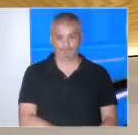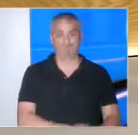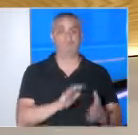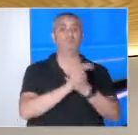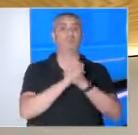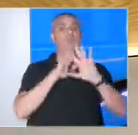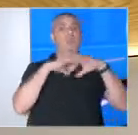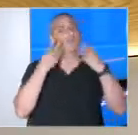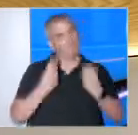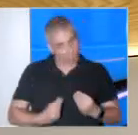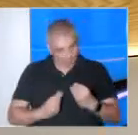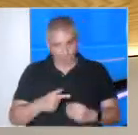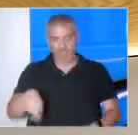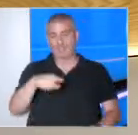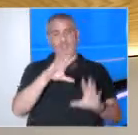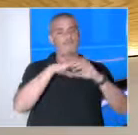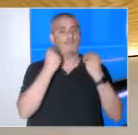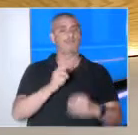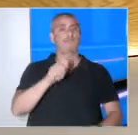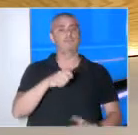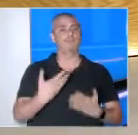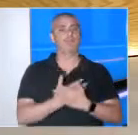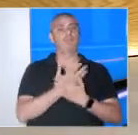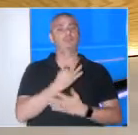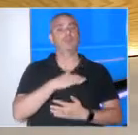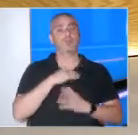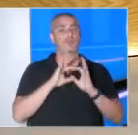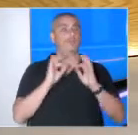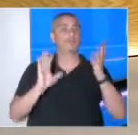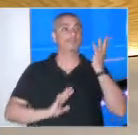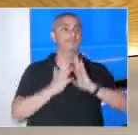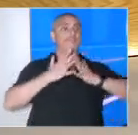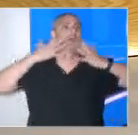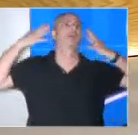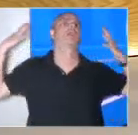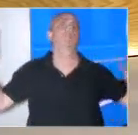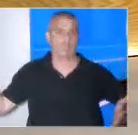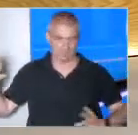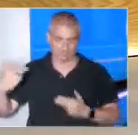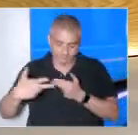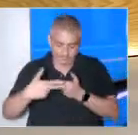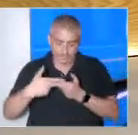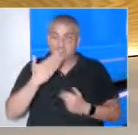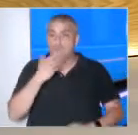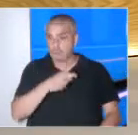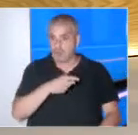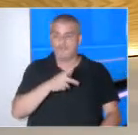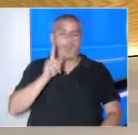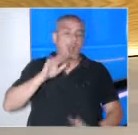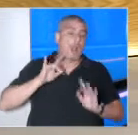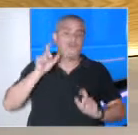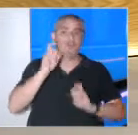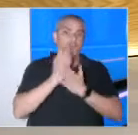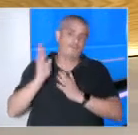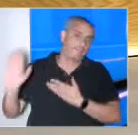שלום לכם וערב טוב, אתם בערב טוב כנסת מהדורת החדשות שלנו. אנחנו פותחים עם שריפת הענק בפאתי ירושלים. אלפי